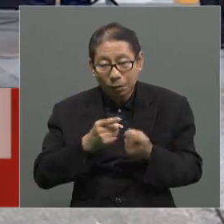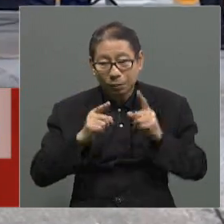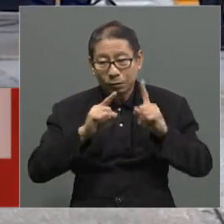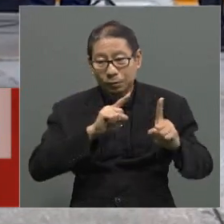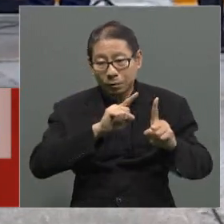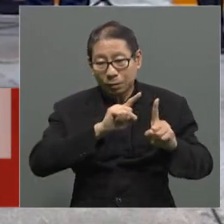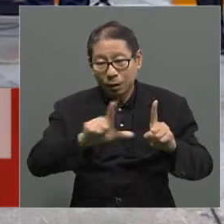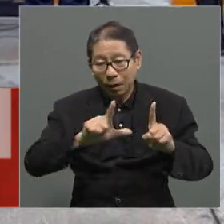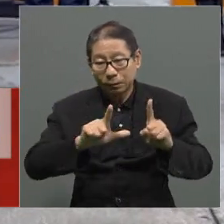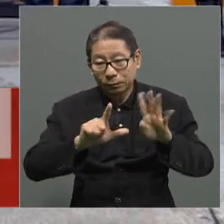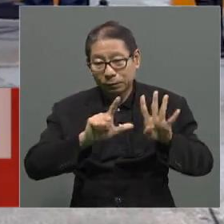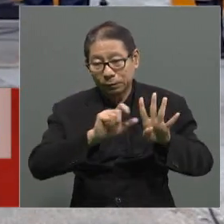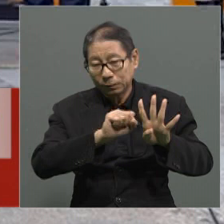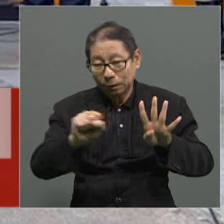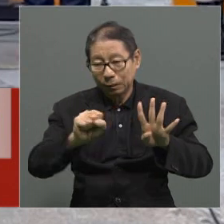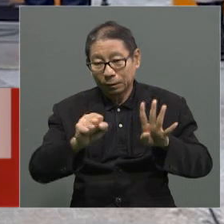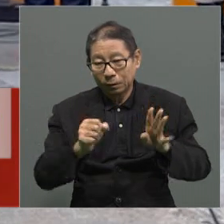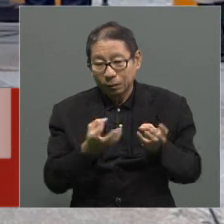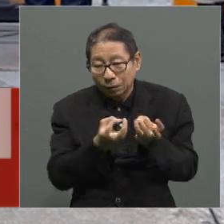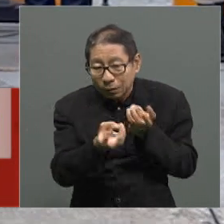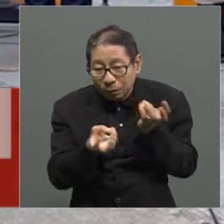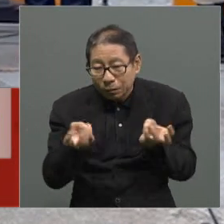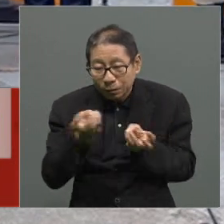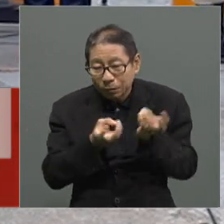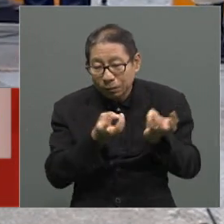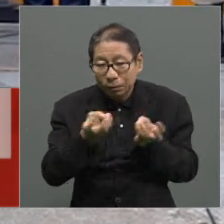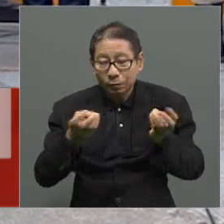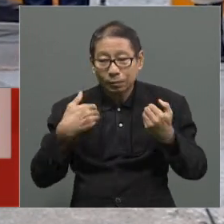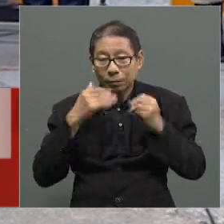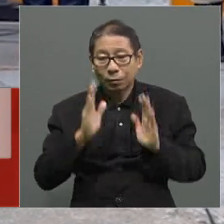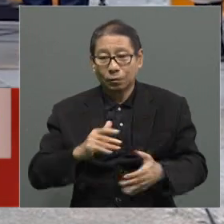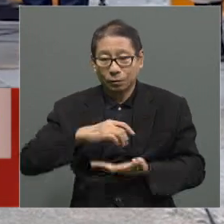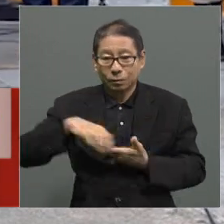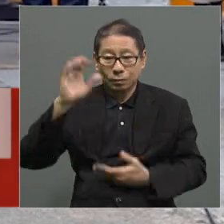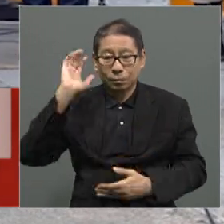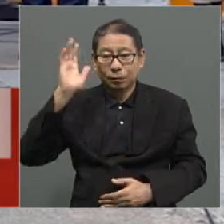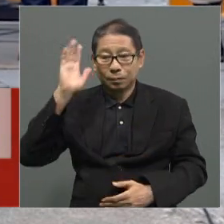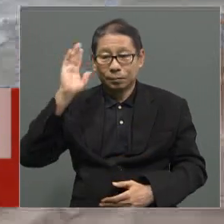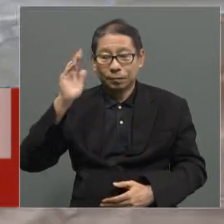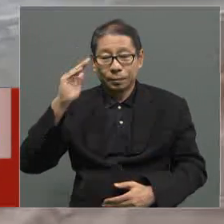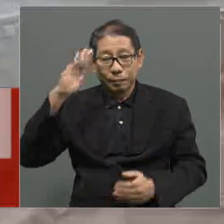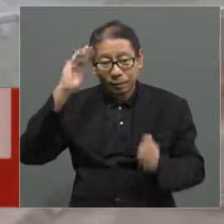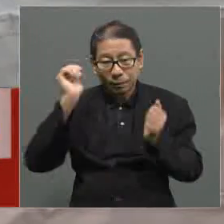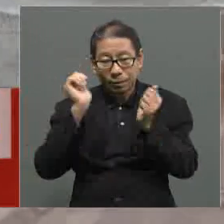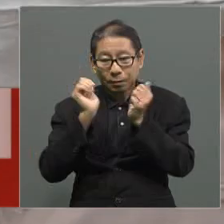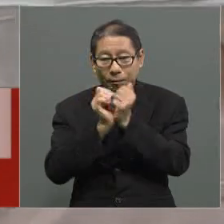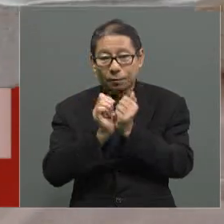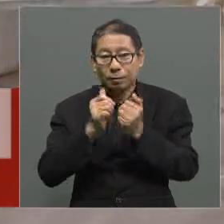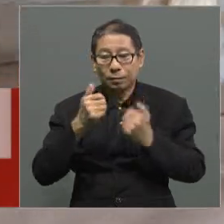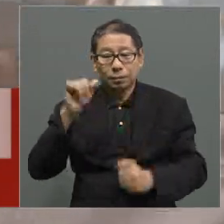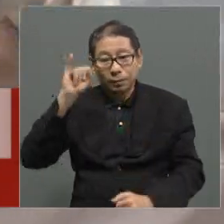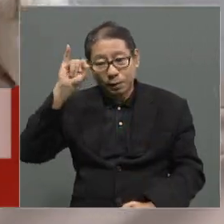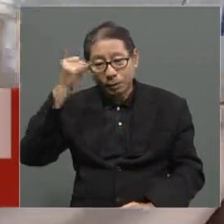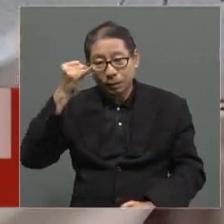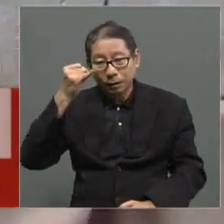400,000เม็ดเฉพาะยาบ้านี่ก็ล้านกว่าเม็ดแล้วนะคะวันนี้คนที่มาแถลงข่าวนี่ค่ะพล.ตำรวจโทจรศาแก้วแสงเอกผู้